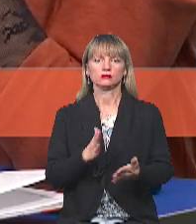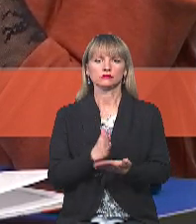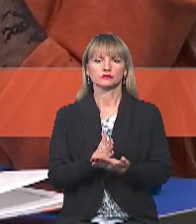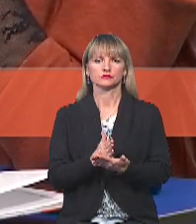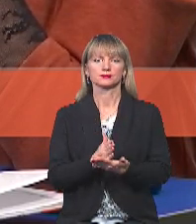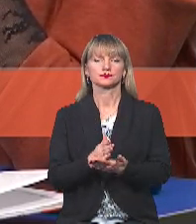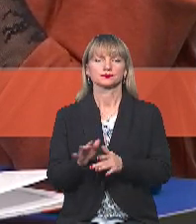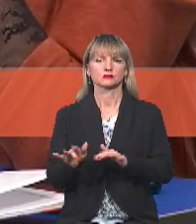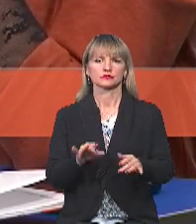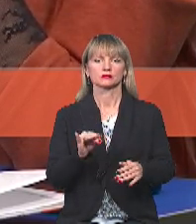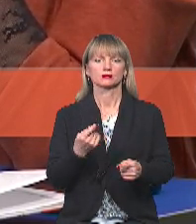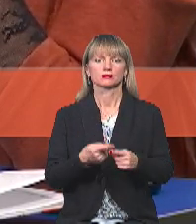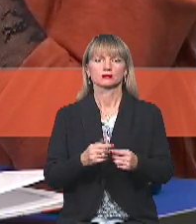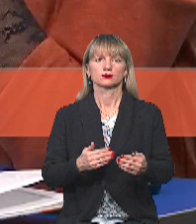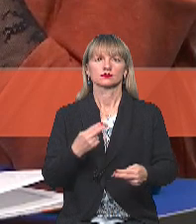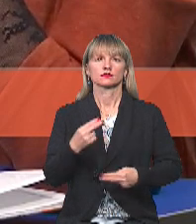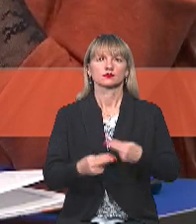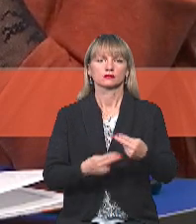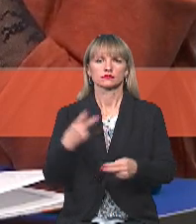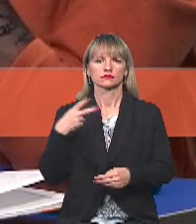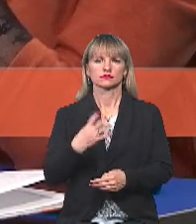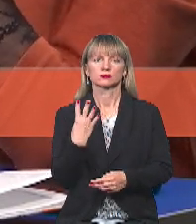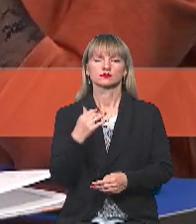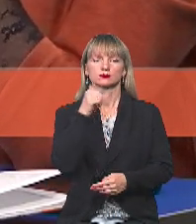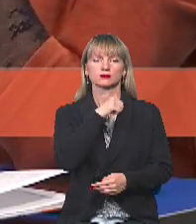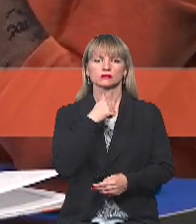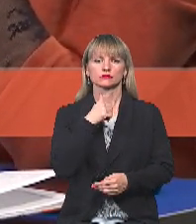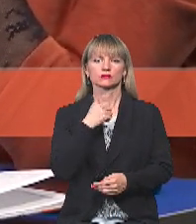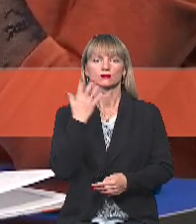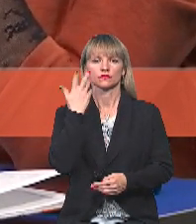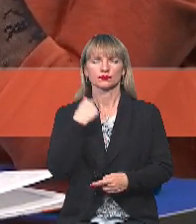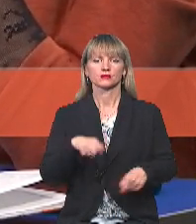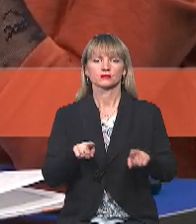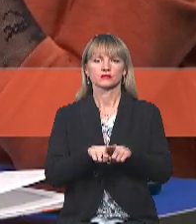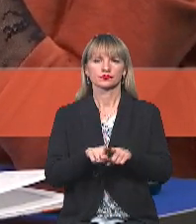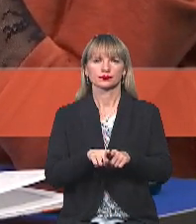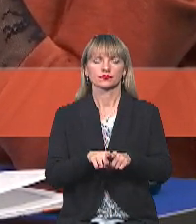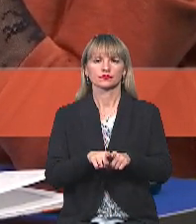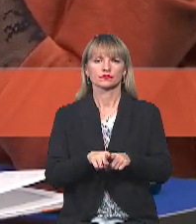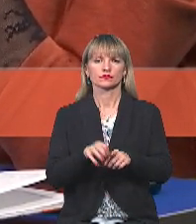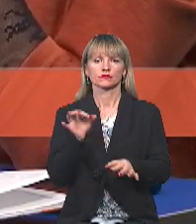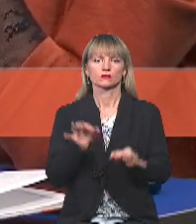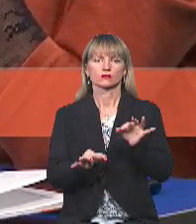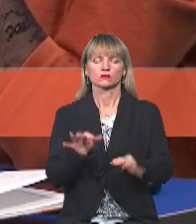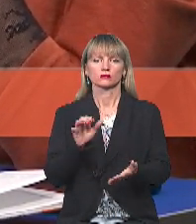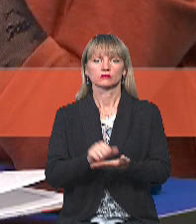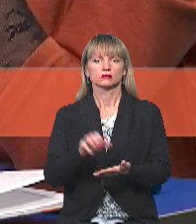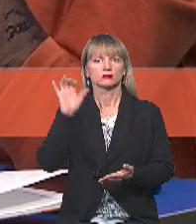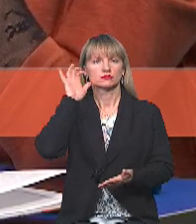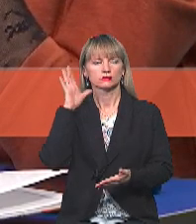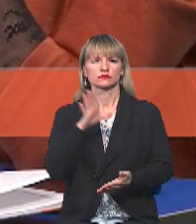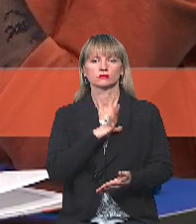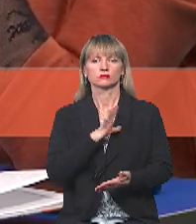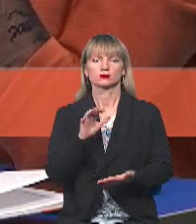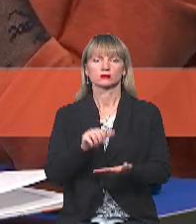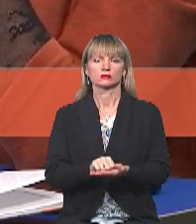діє. І це, мабуть, наслідки 2004 року, коли також судді займали, змушені були